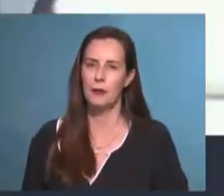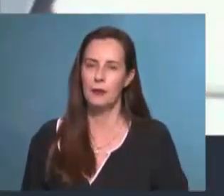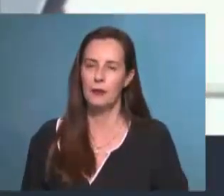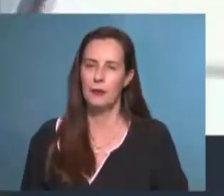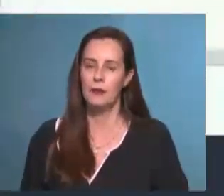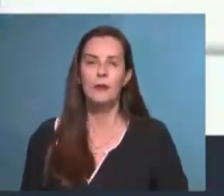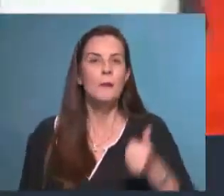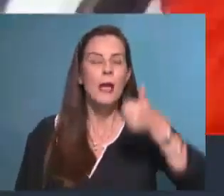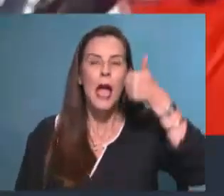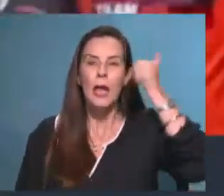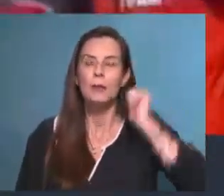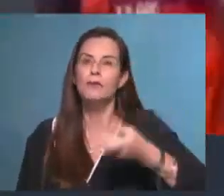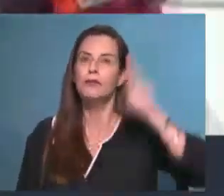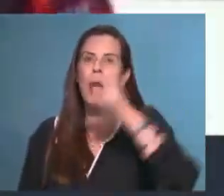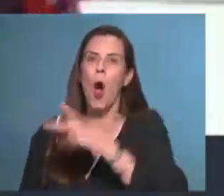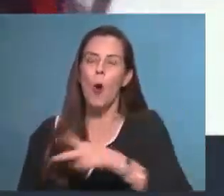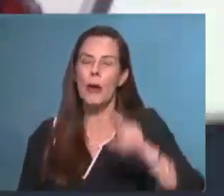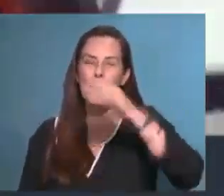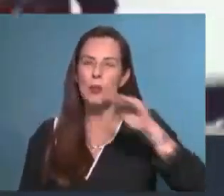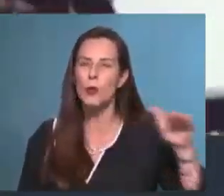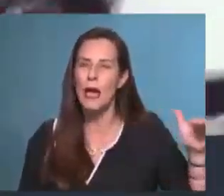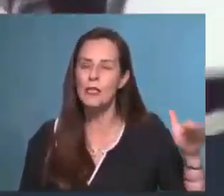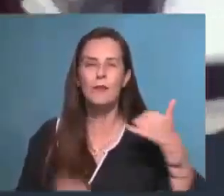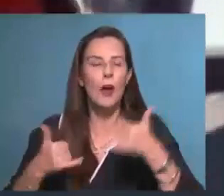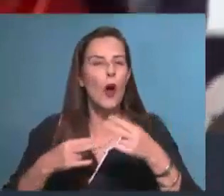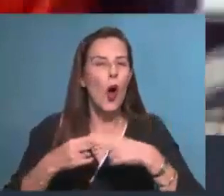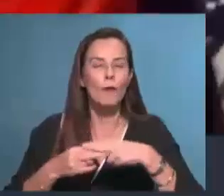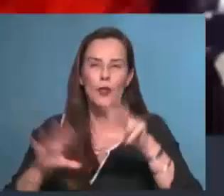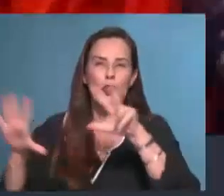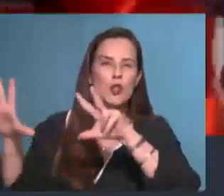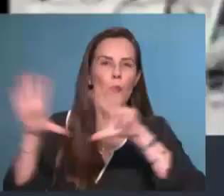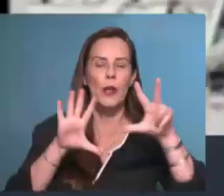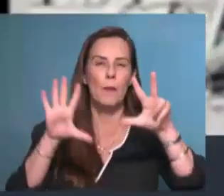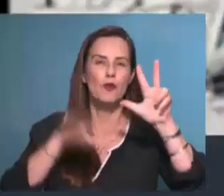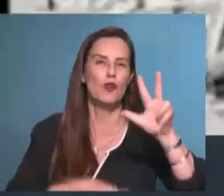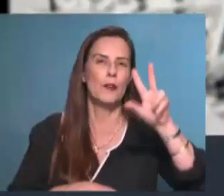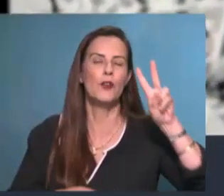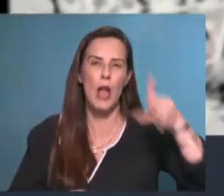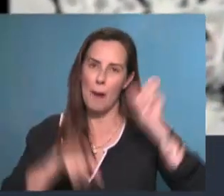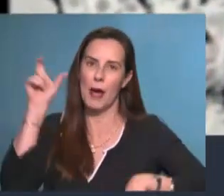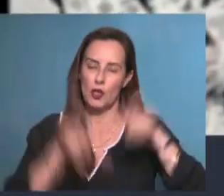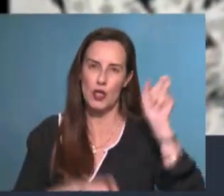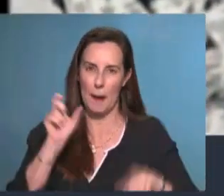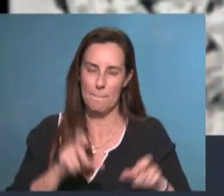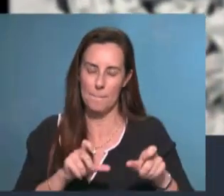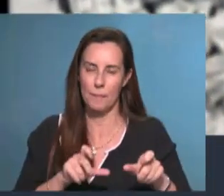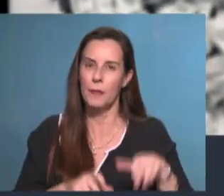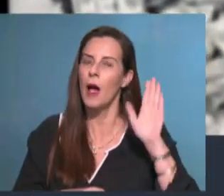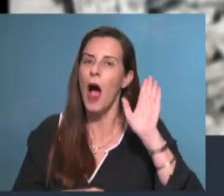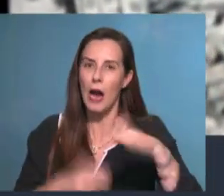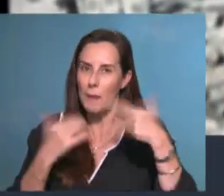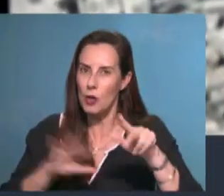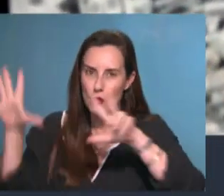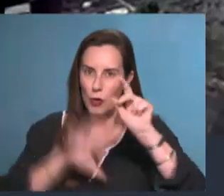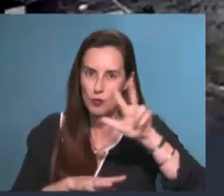מאז אתמול הוכפל מספר ההרוגים באינדונזיה והוא עומד כעת על 832 בני אדם. אך גם המספר הזה